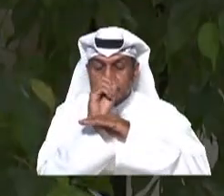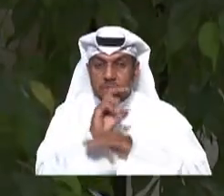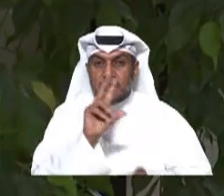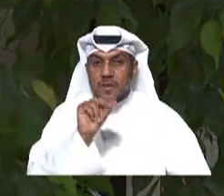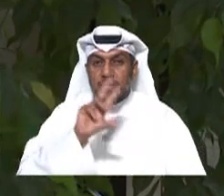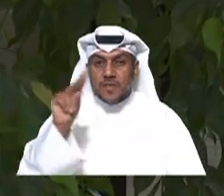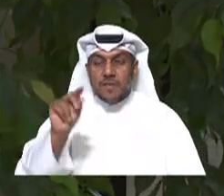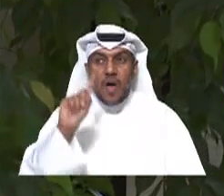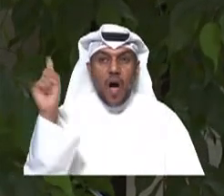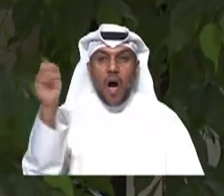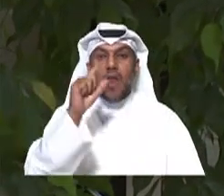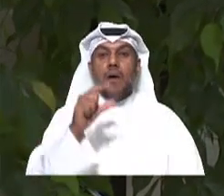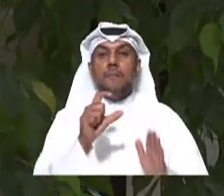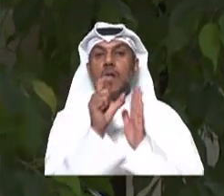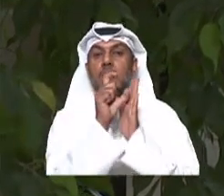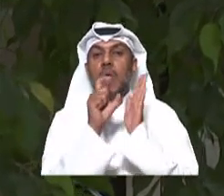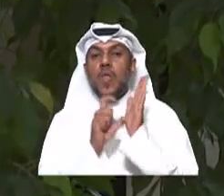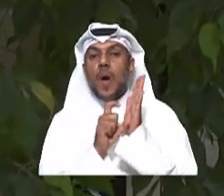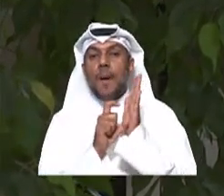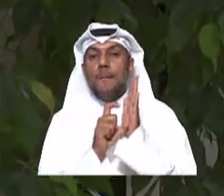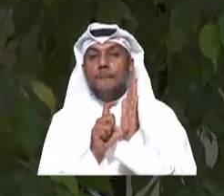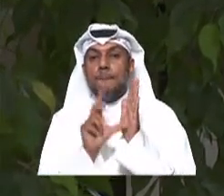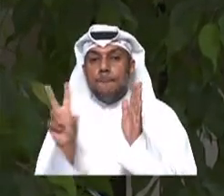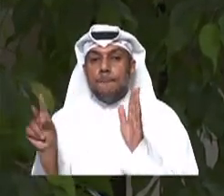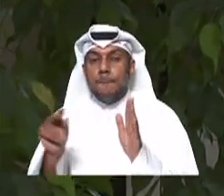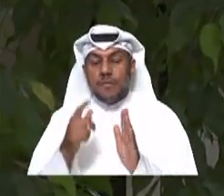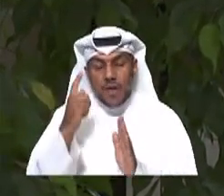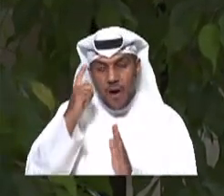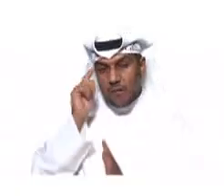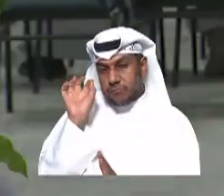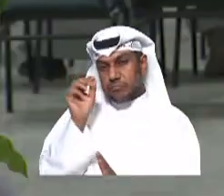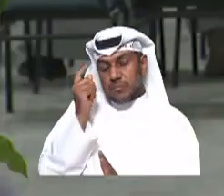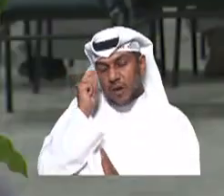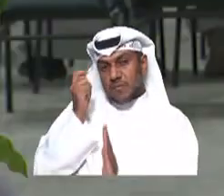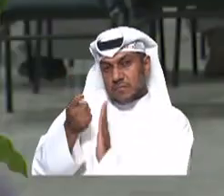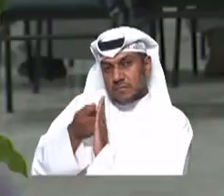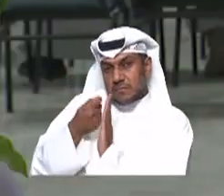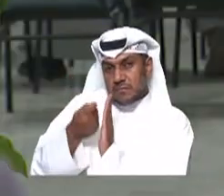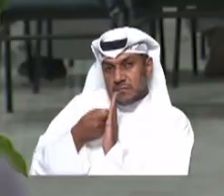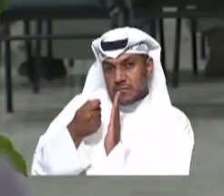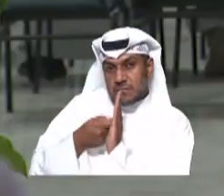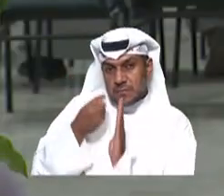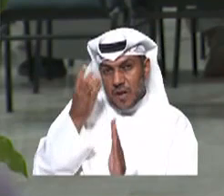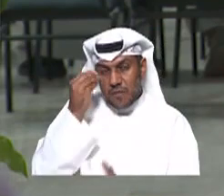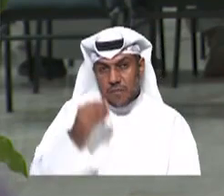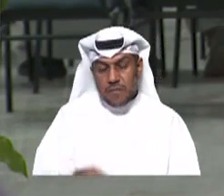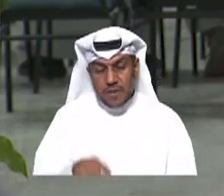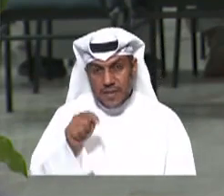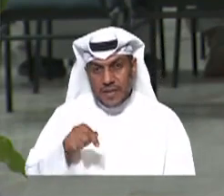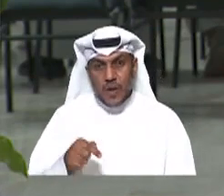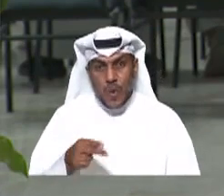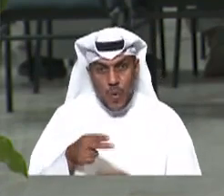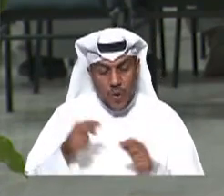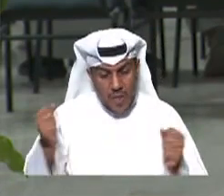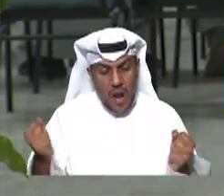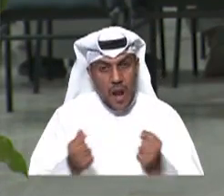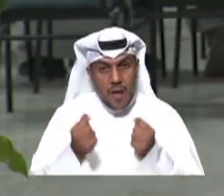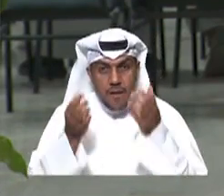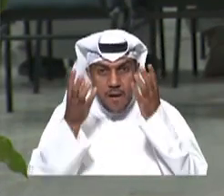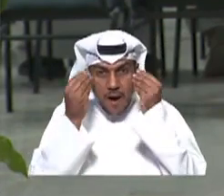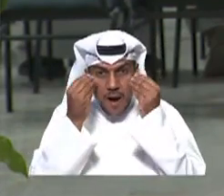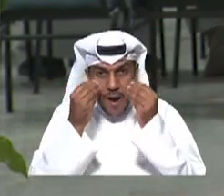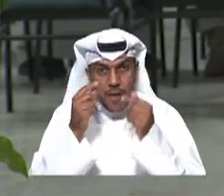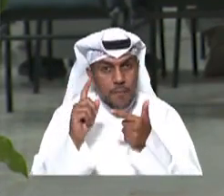كيفية التعامل وتسجيل ملاحظات خلال عملية الانتخابات. نأهل فريق محلي ونستضيف فريق دولي لمراقبة